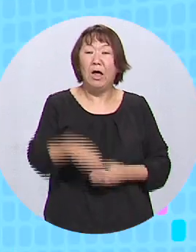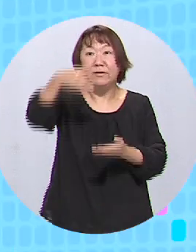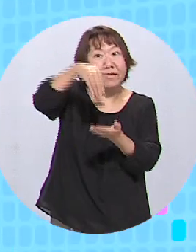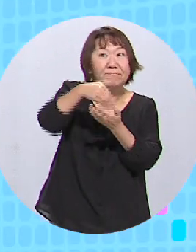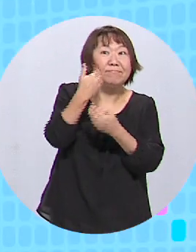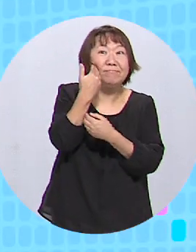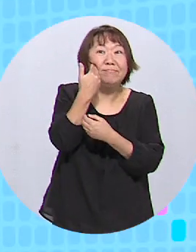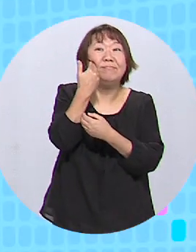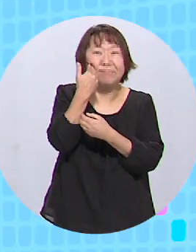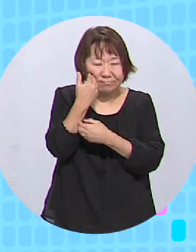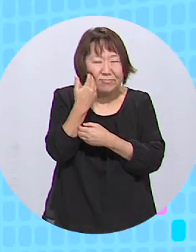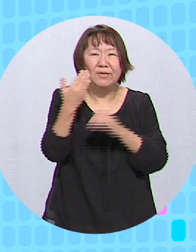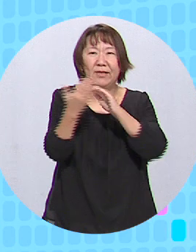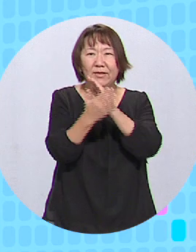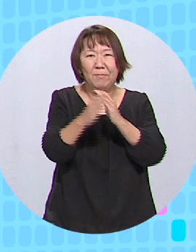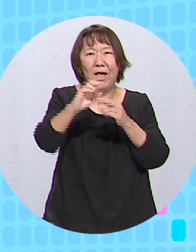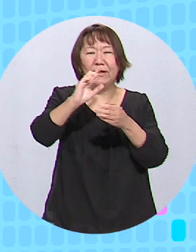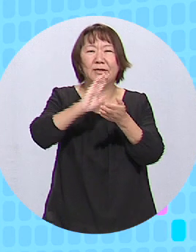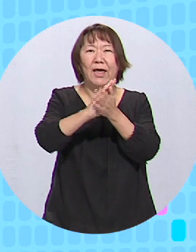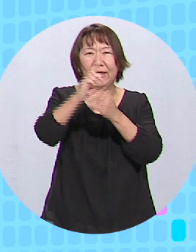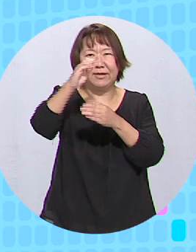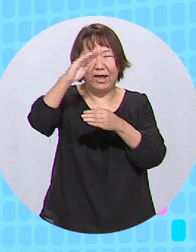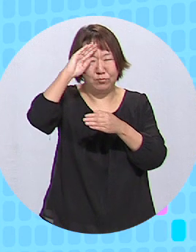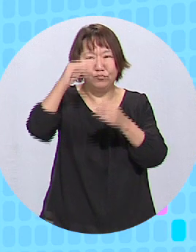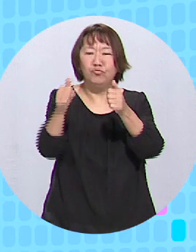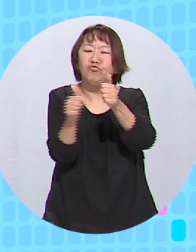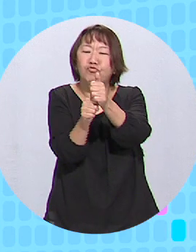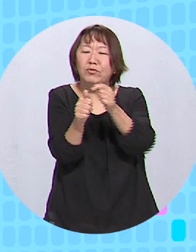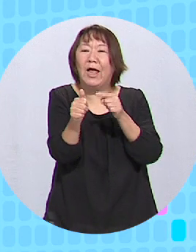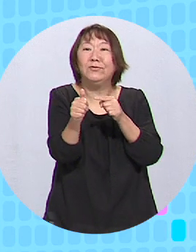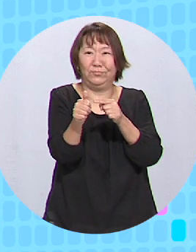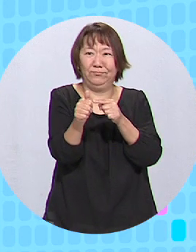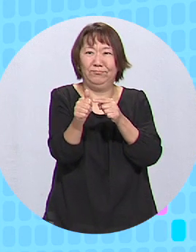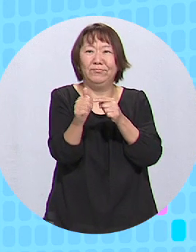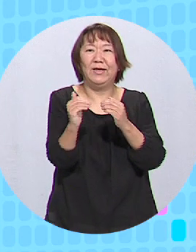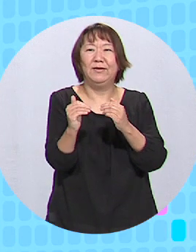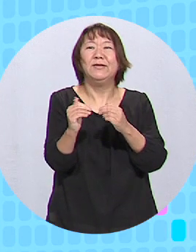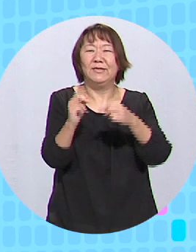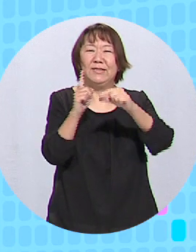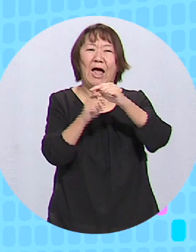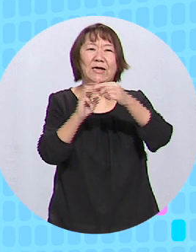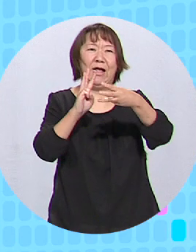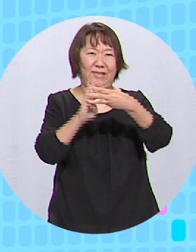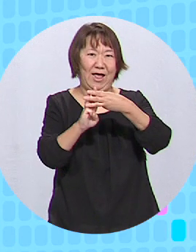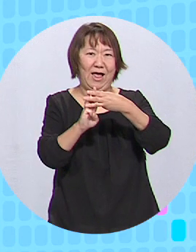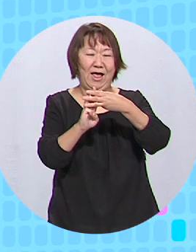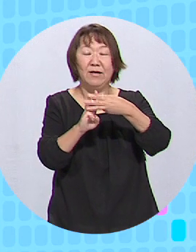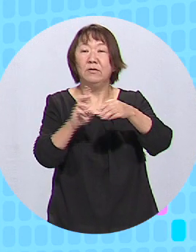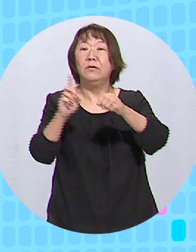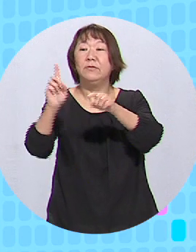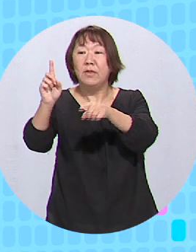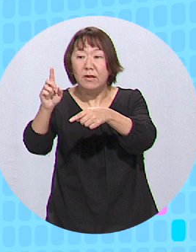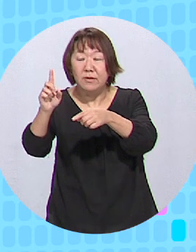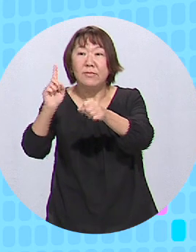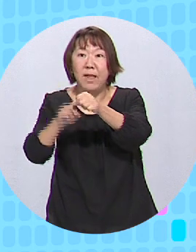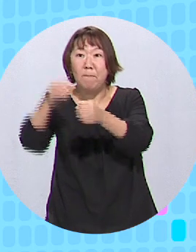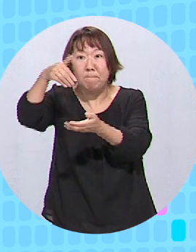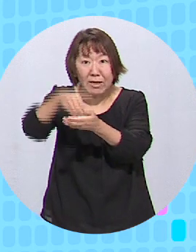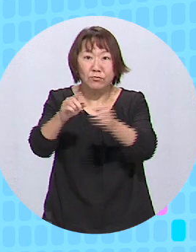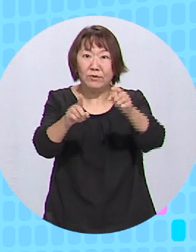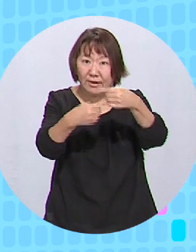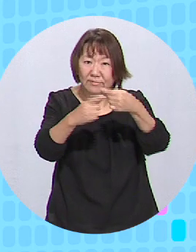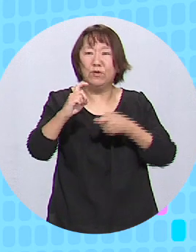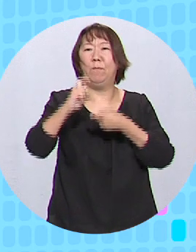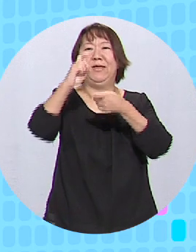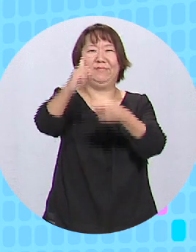最後は埼玉県警機動隊副隊長の中田圭司から県民の皆様に年末年始へ向けたメッセージです。